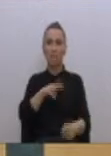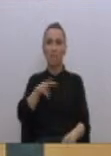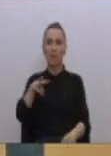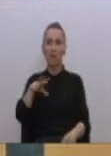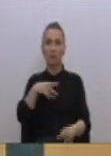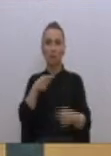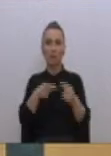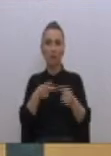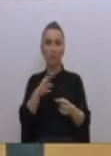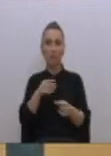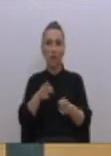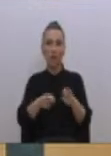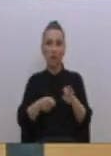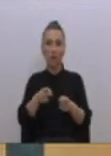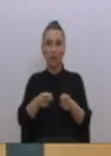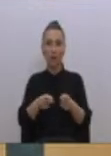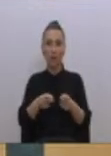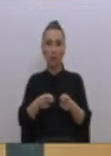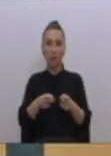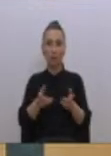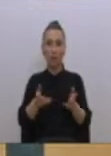მაგრამ რეალურად